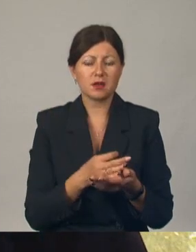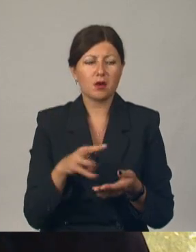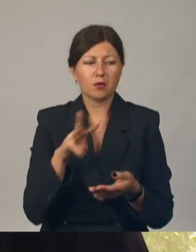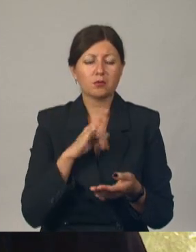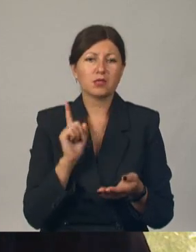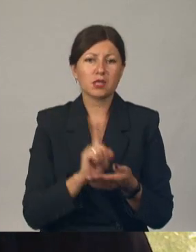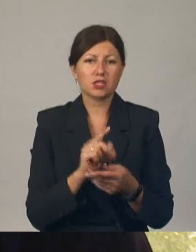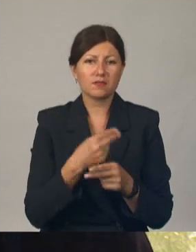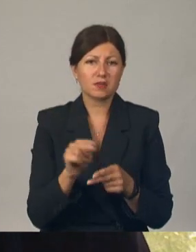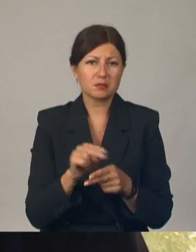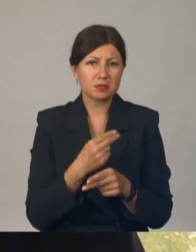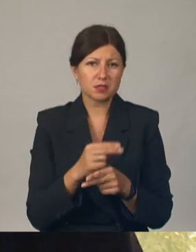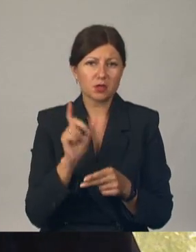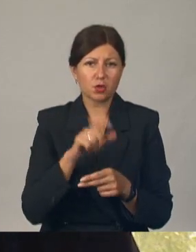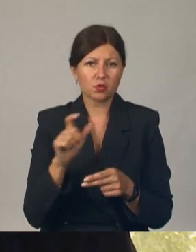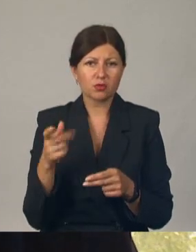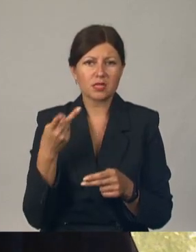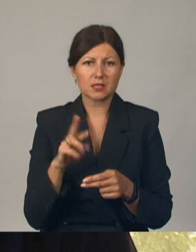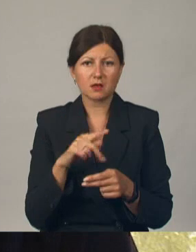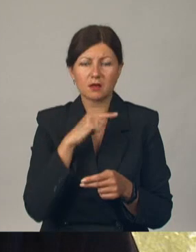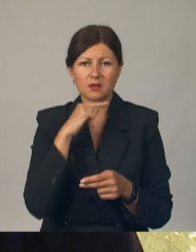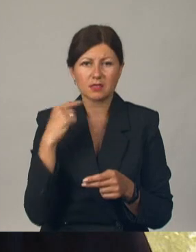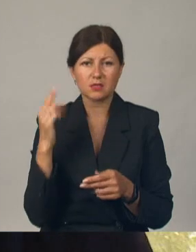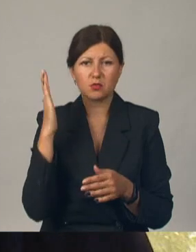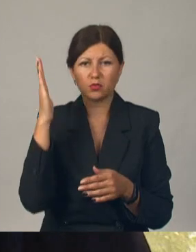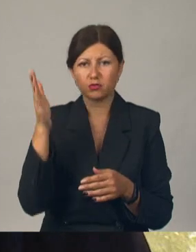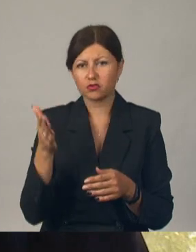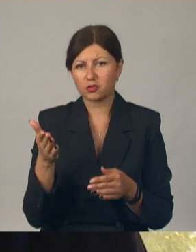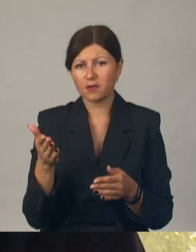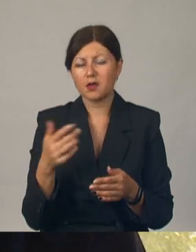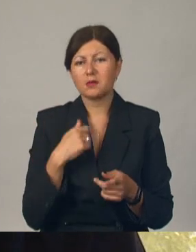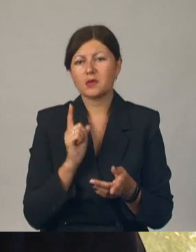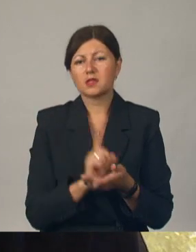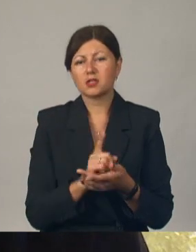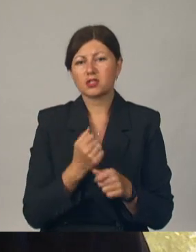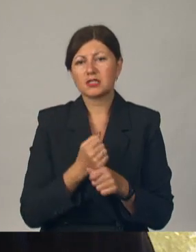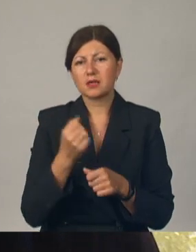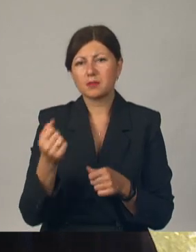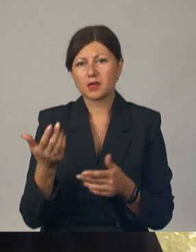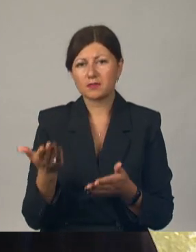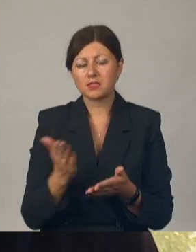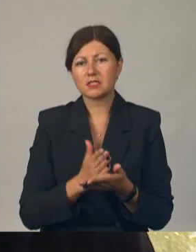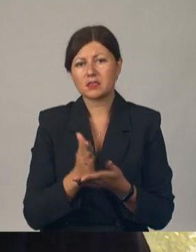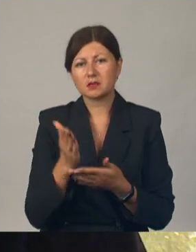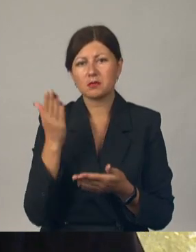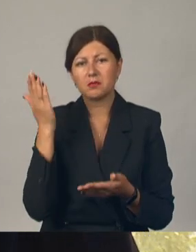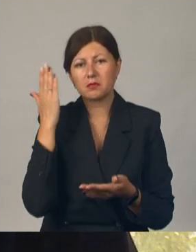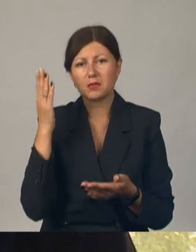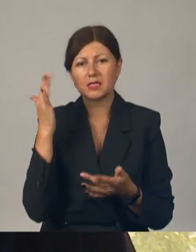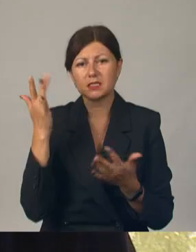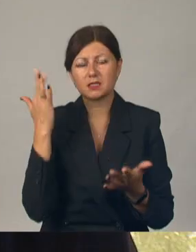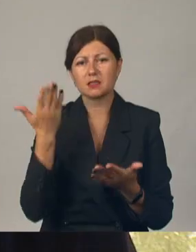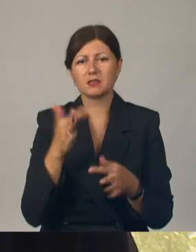должны воспитать людей для России будущего. Мы должны направить их мысли, их